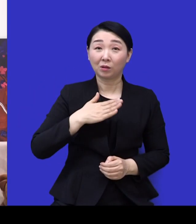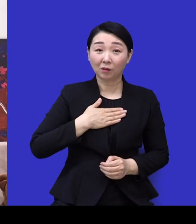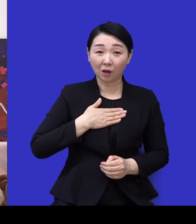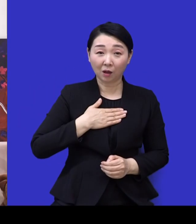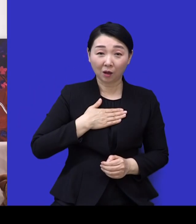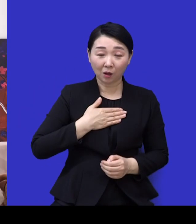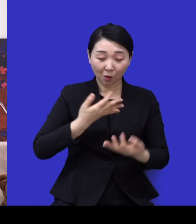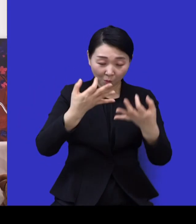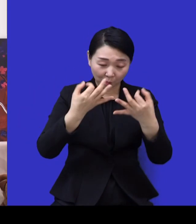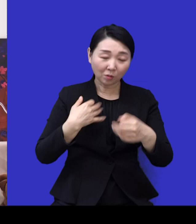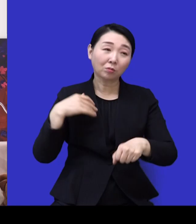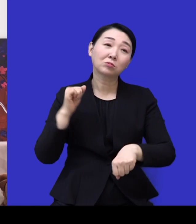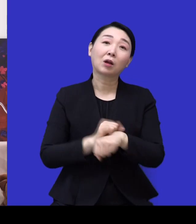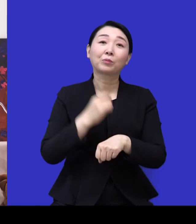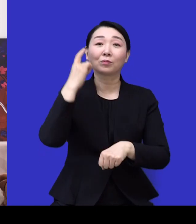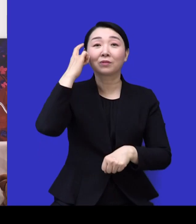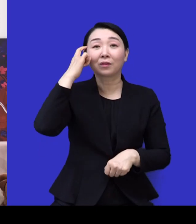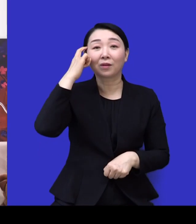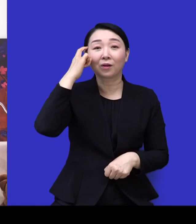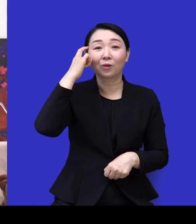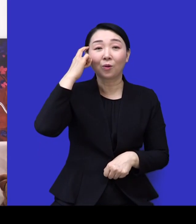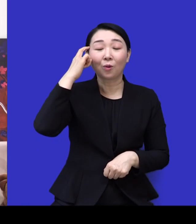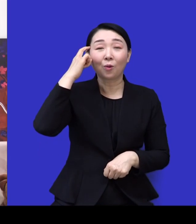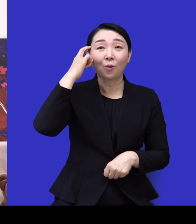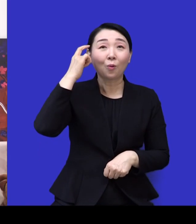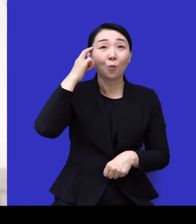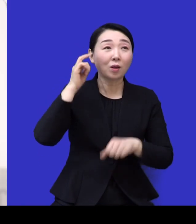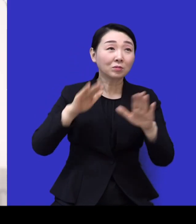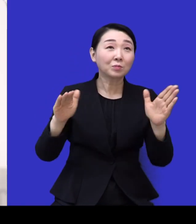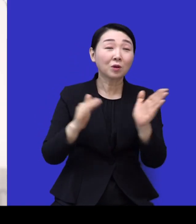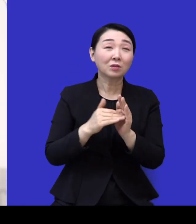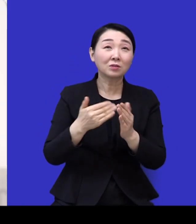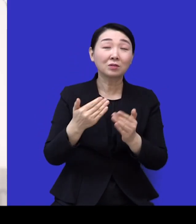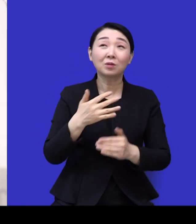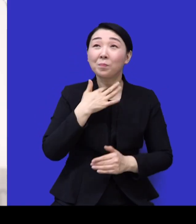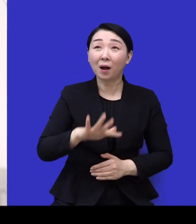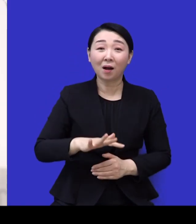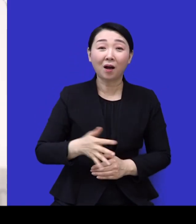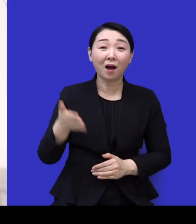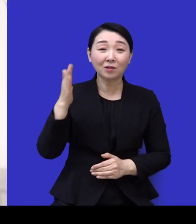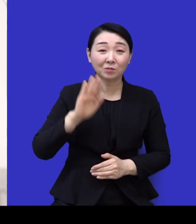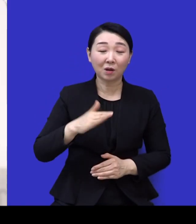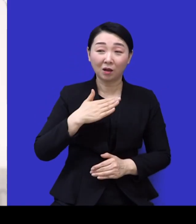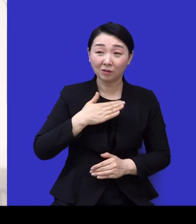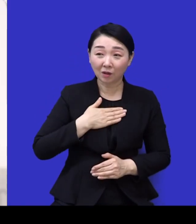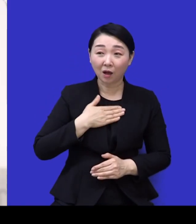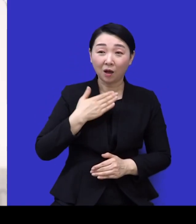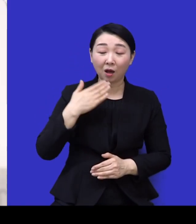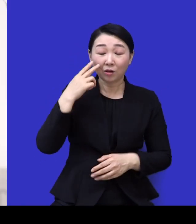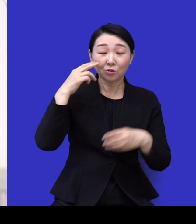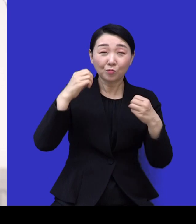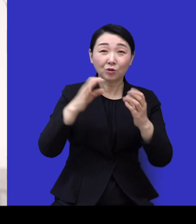드는 거예요. 네. 나 한 번도 이래보지 않았는데 그리고 매번 막 내 입으로는 막 예수님 전한다고 했는데